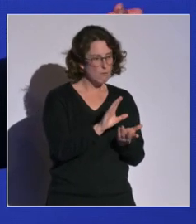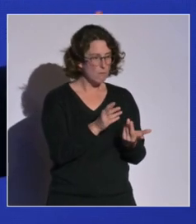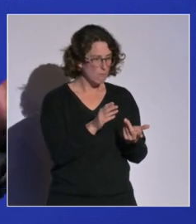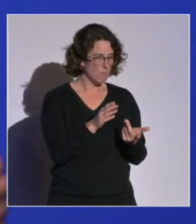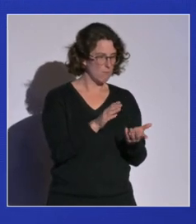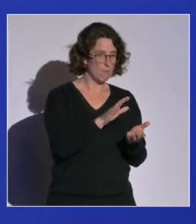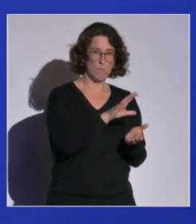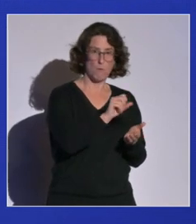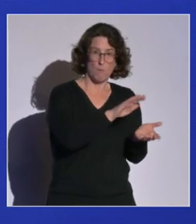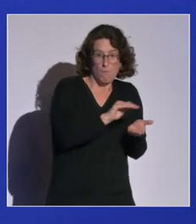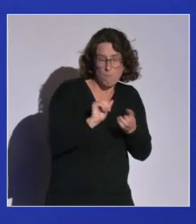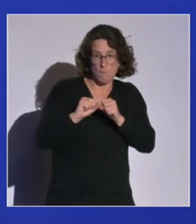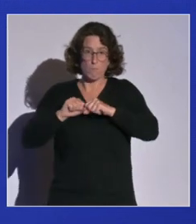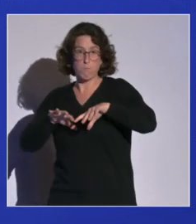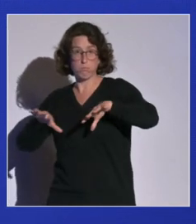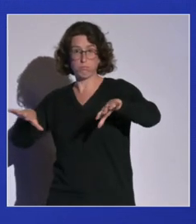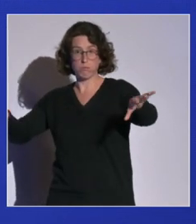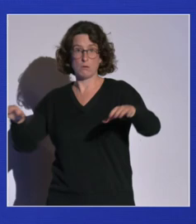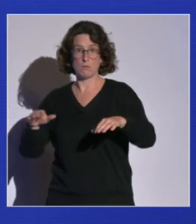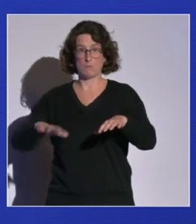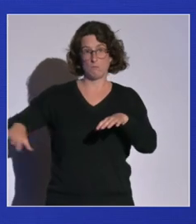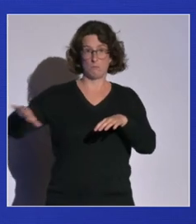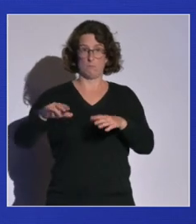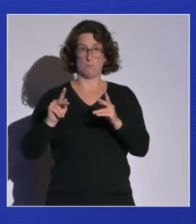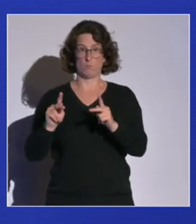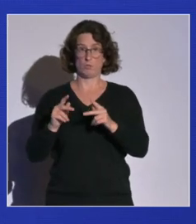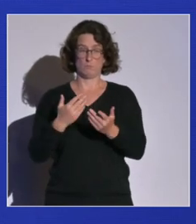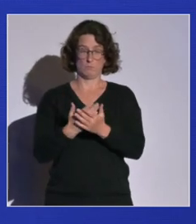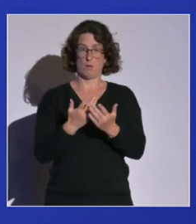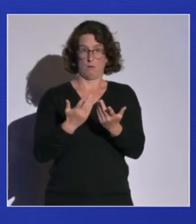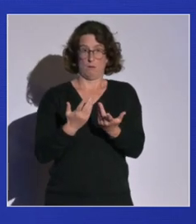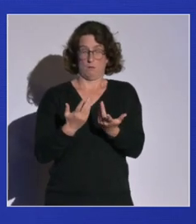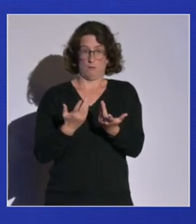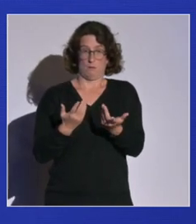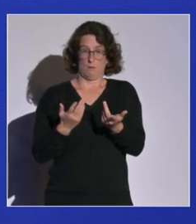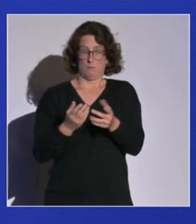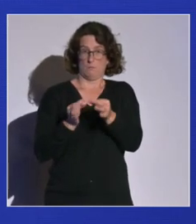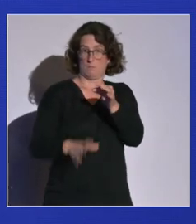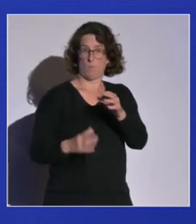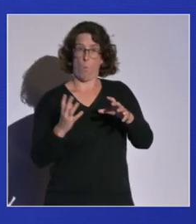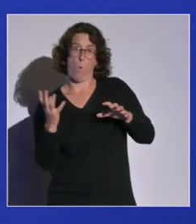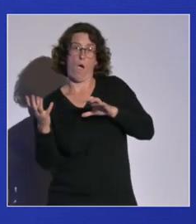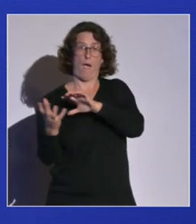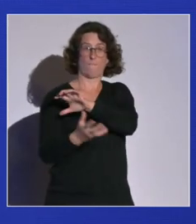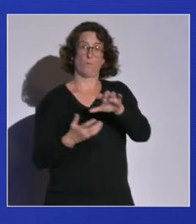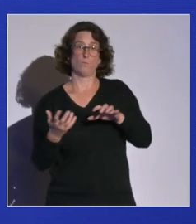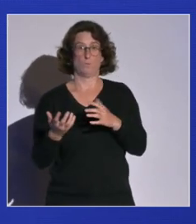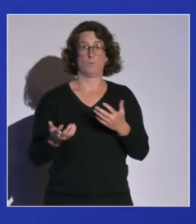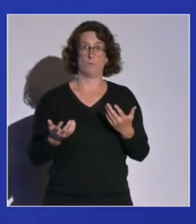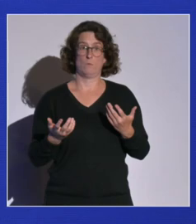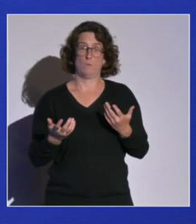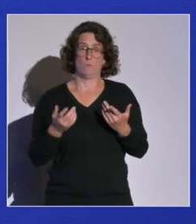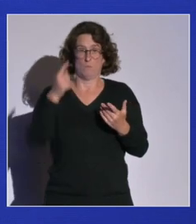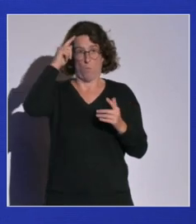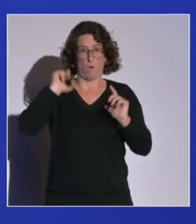nombre. Ceci est une révolution pour l'école française. Ce n'est pas du sommet que viendra la